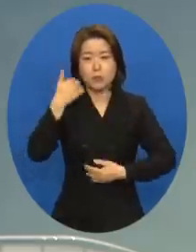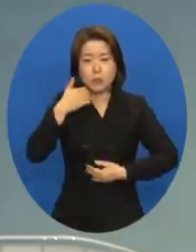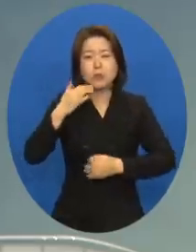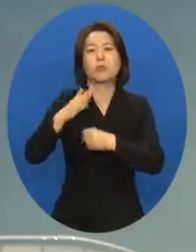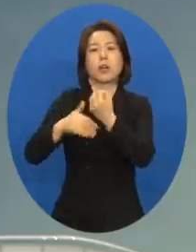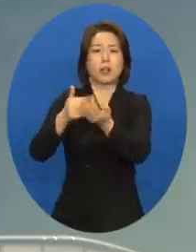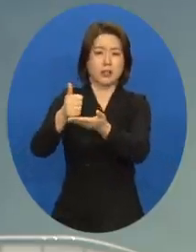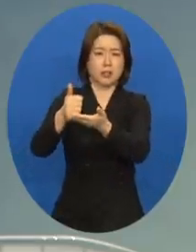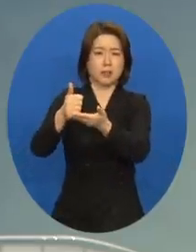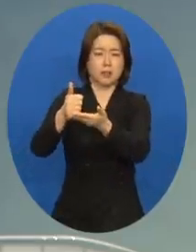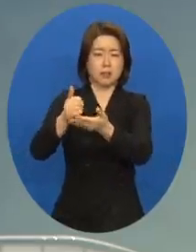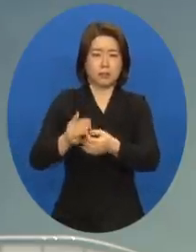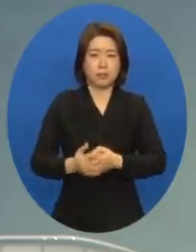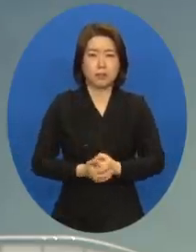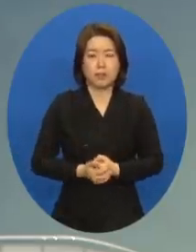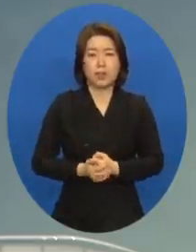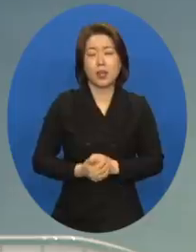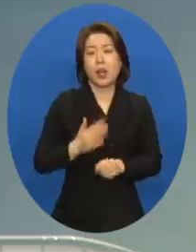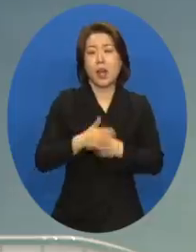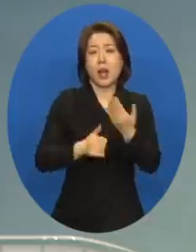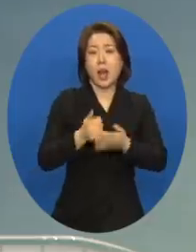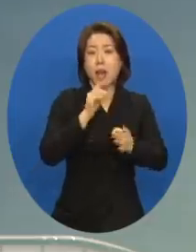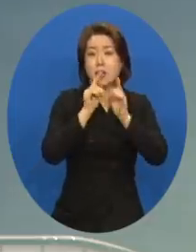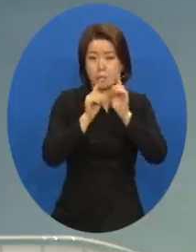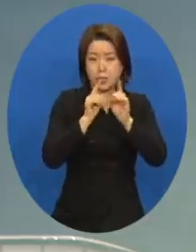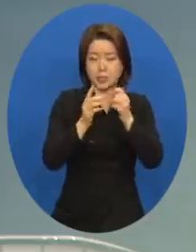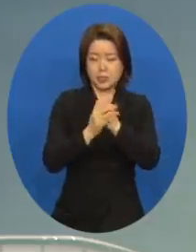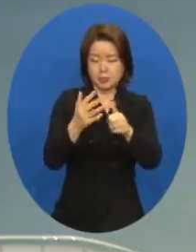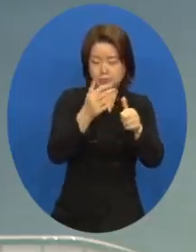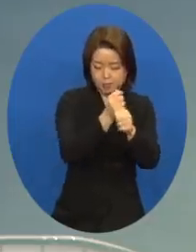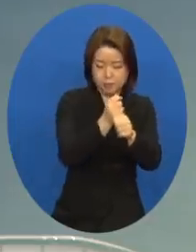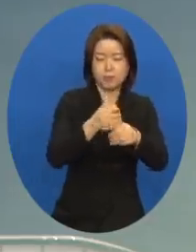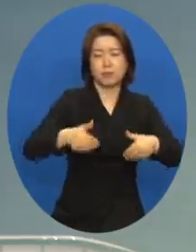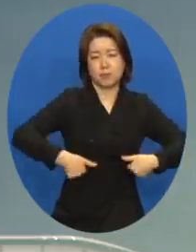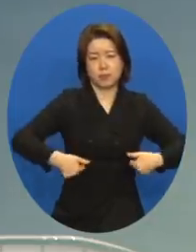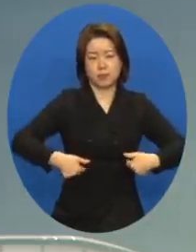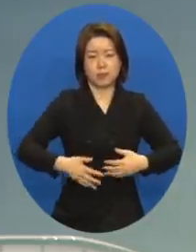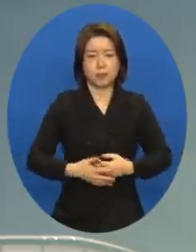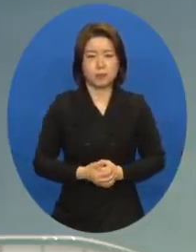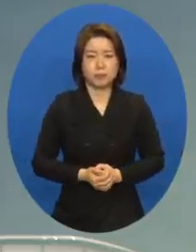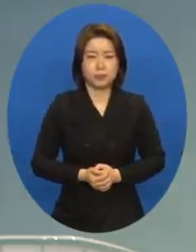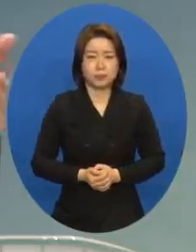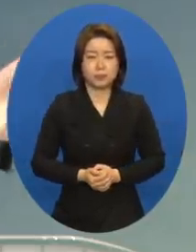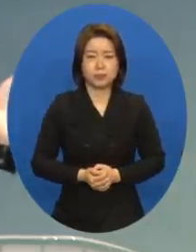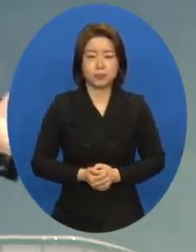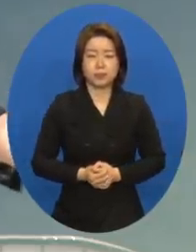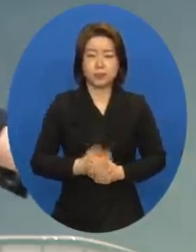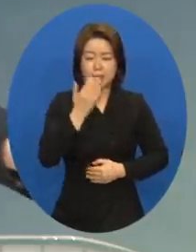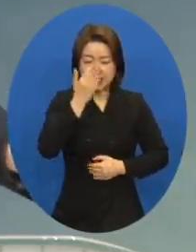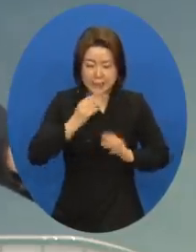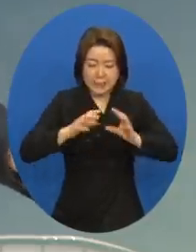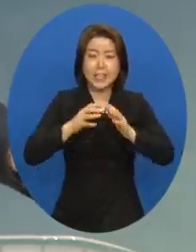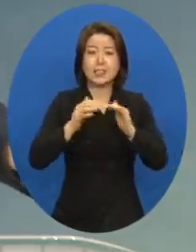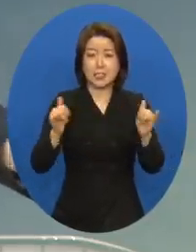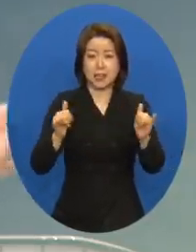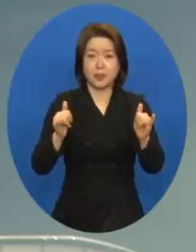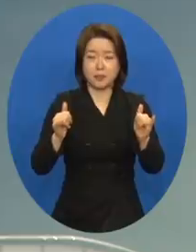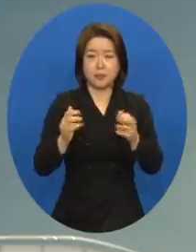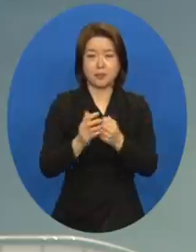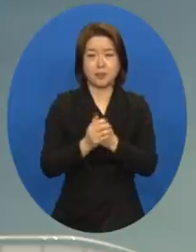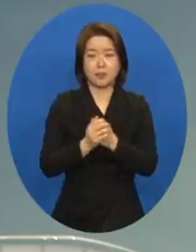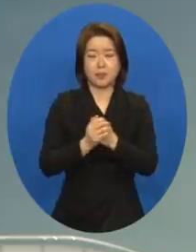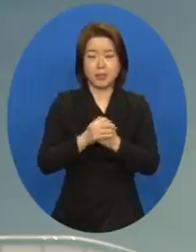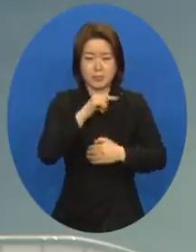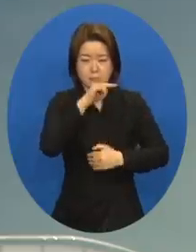겁니다. 하나님의 말씀을 붙잡아야 합니다. 이스라엘 백성들이